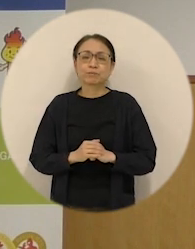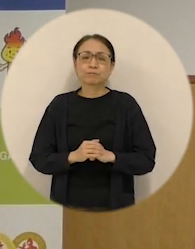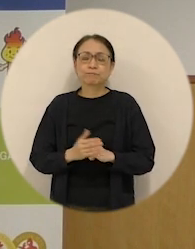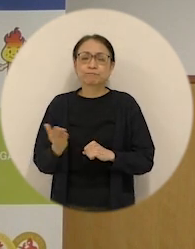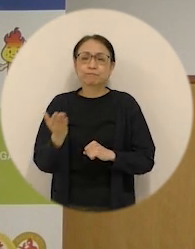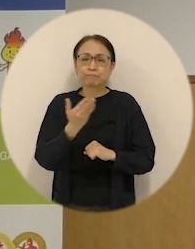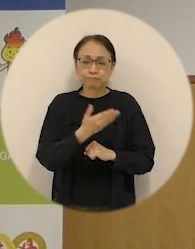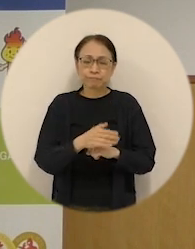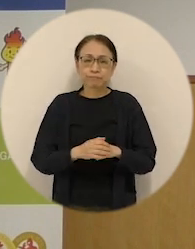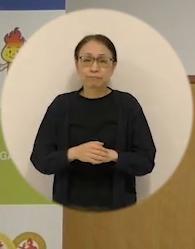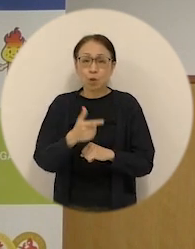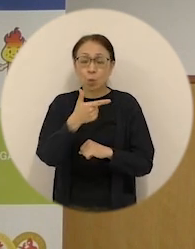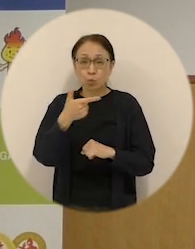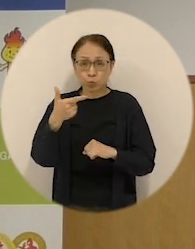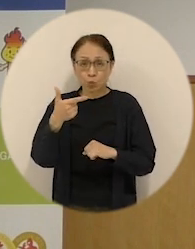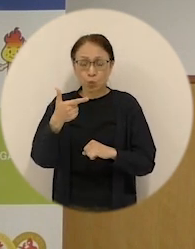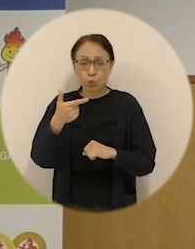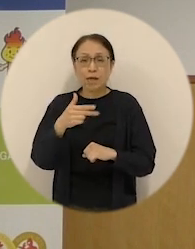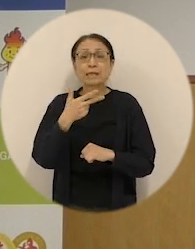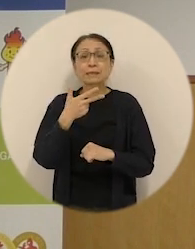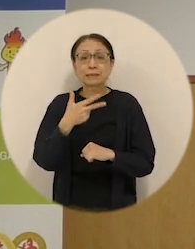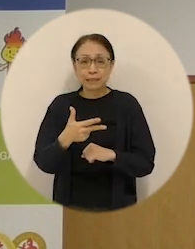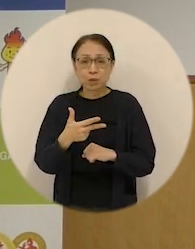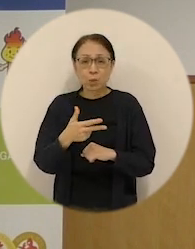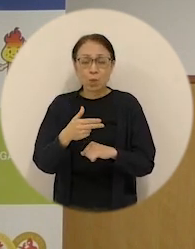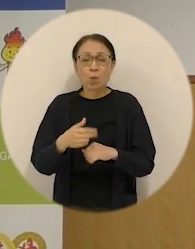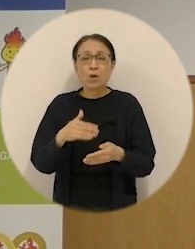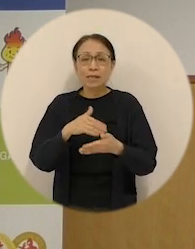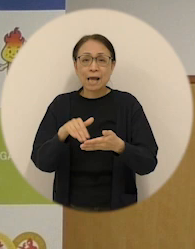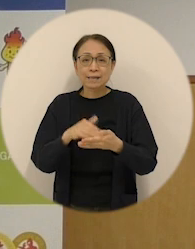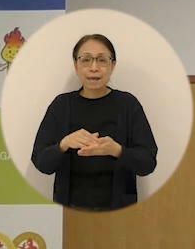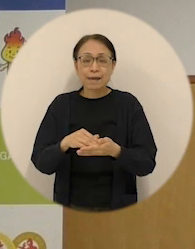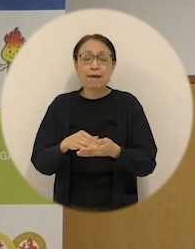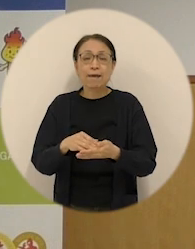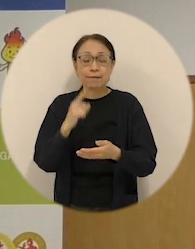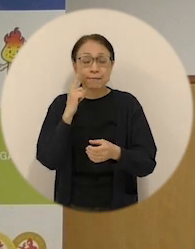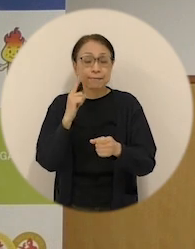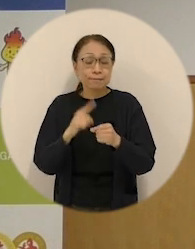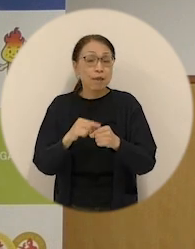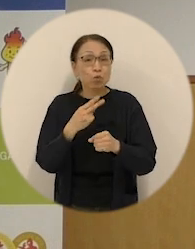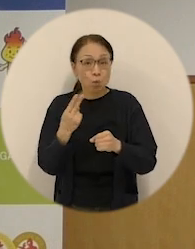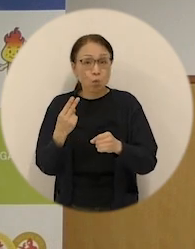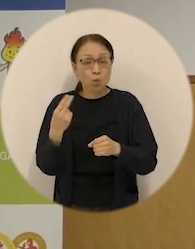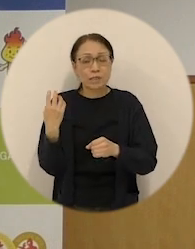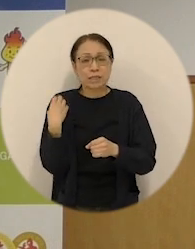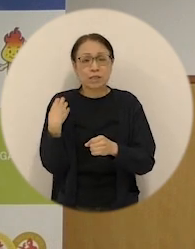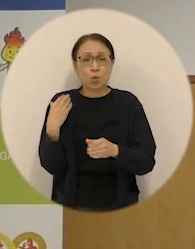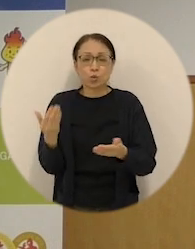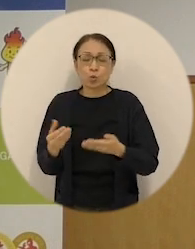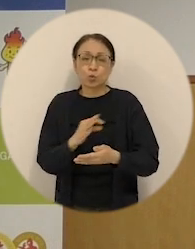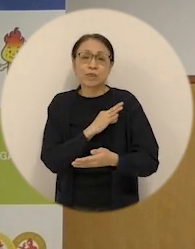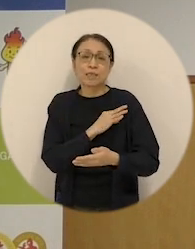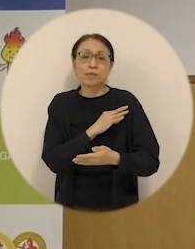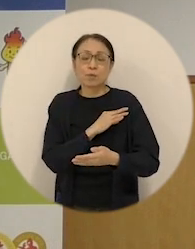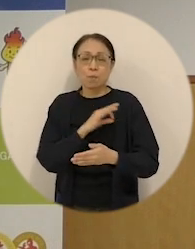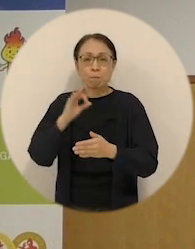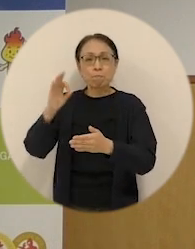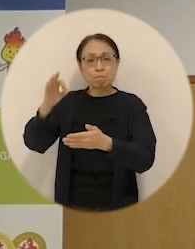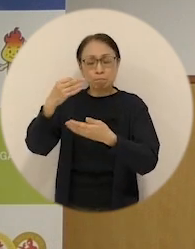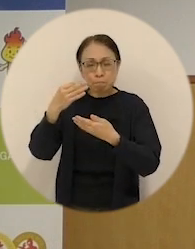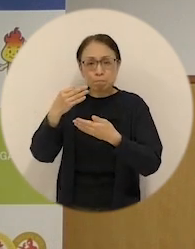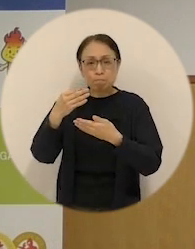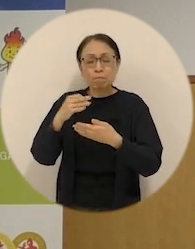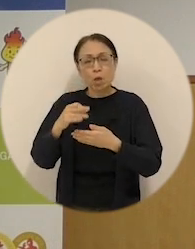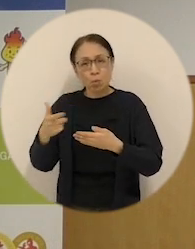次に議案第6号、須賀川市会計年度任用職員の給与及び費用弁償に関する条例の